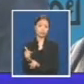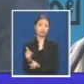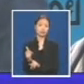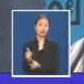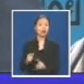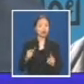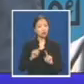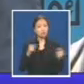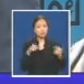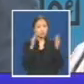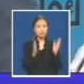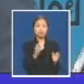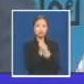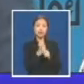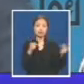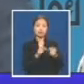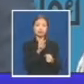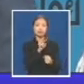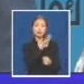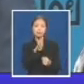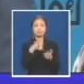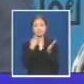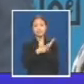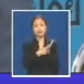ไปทำงานและก็อยู่ในระบบของประกันสังคม